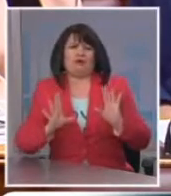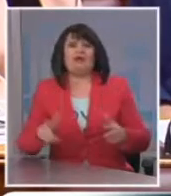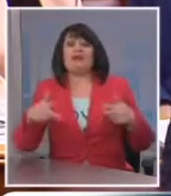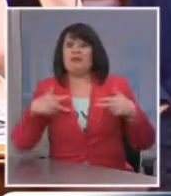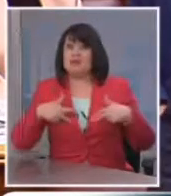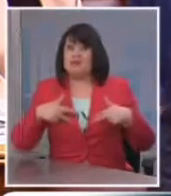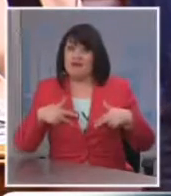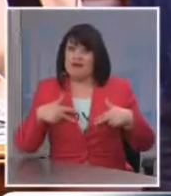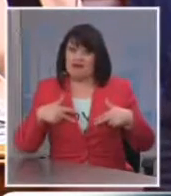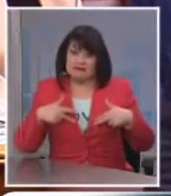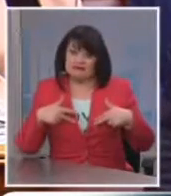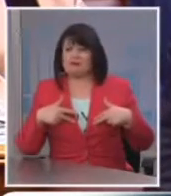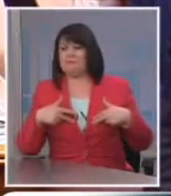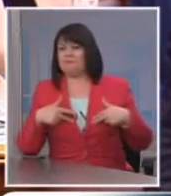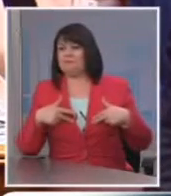κυβέρνηση...